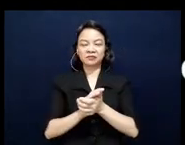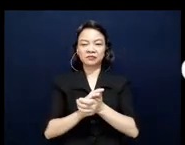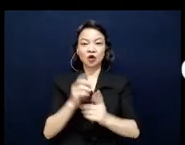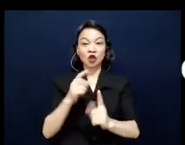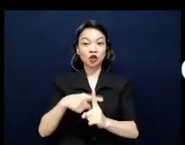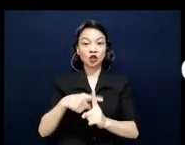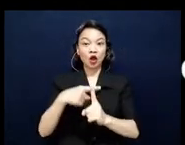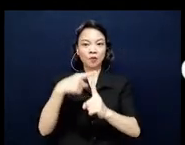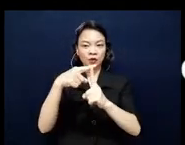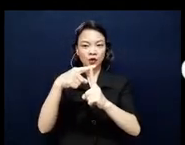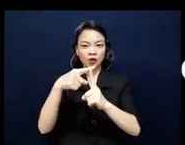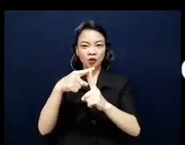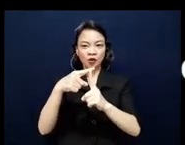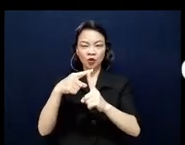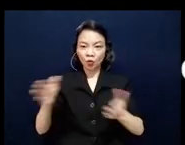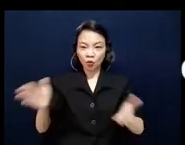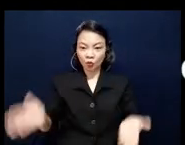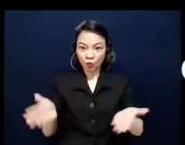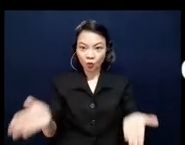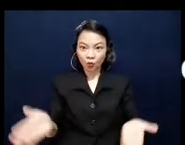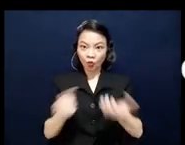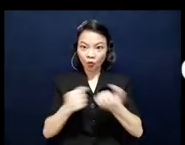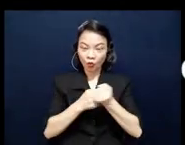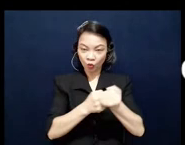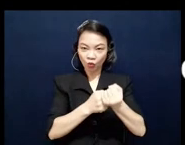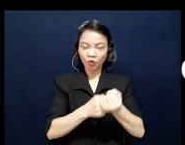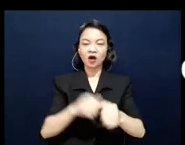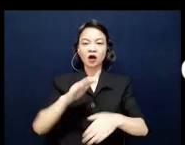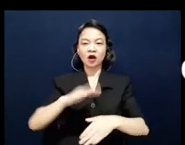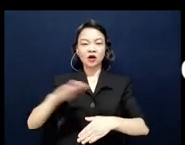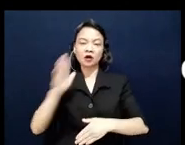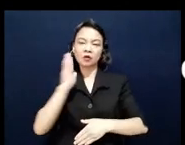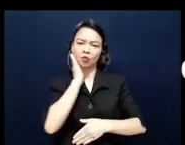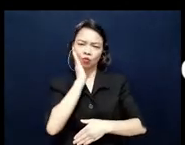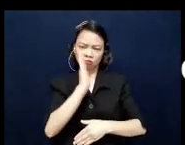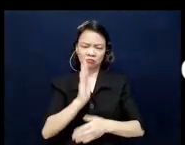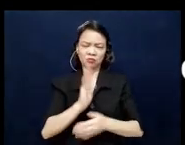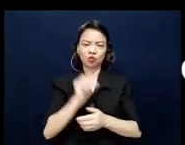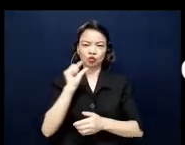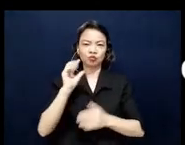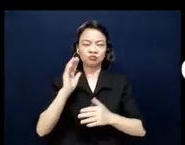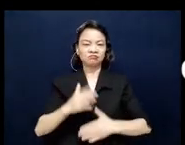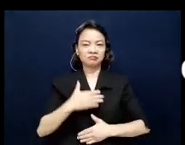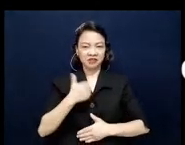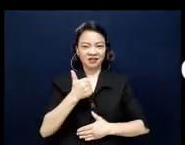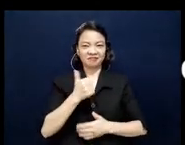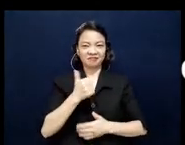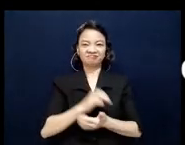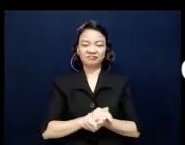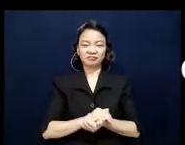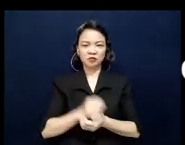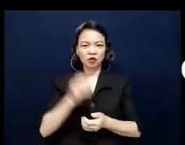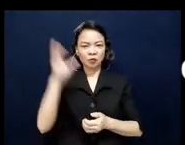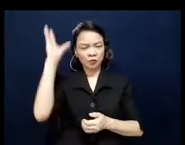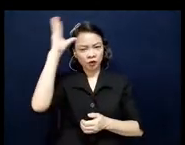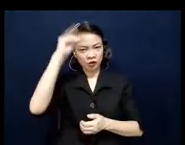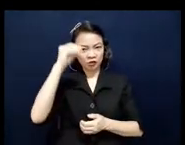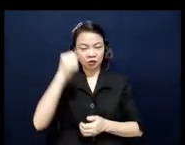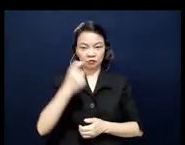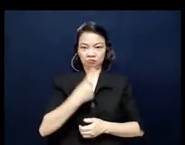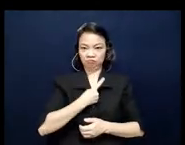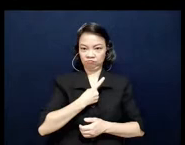mengayomi anak-anak remaja atau anak muda untuk bisa mengerti tentang diri mereka sendiri dan